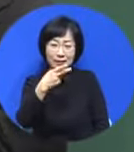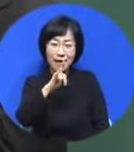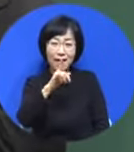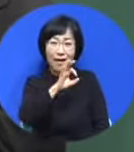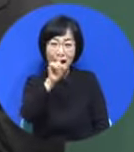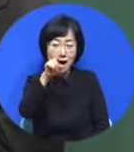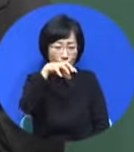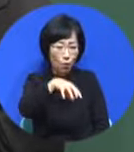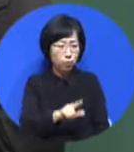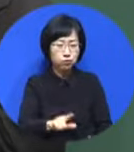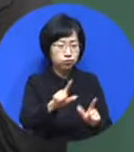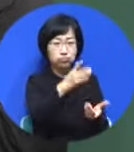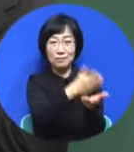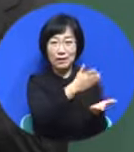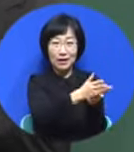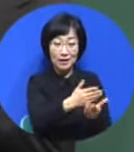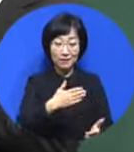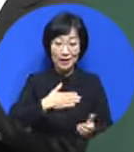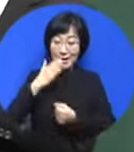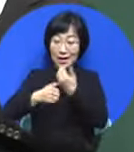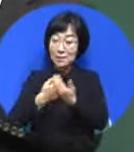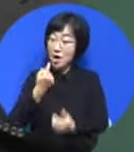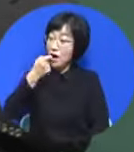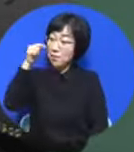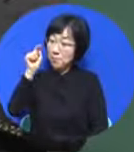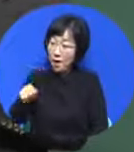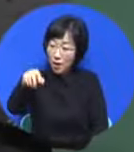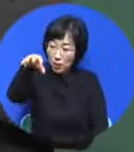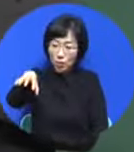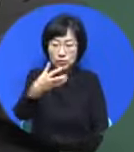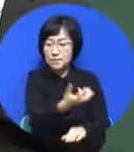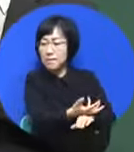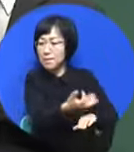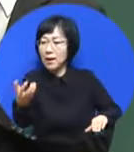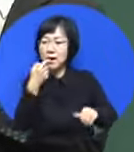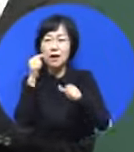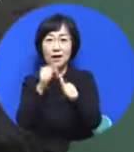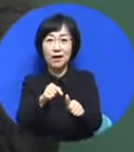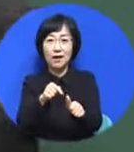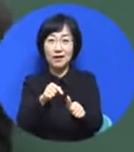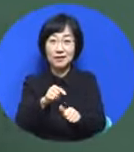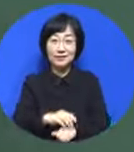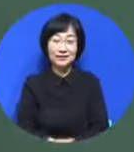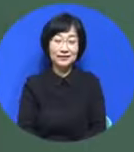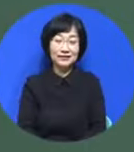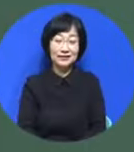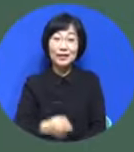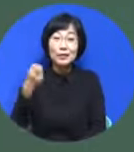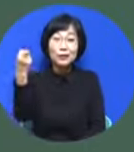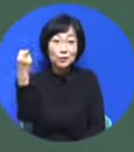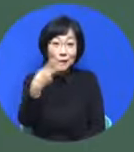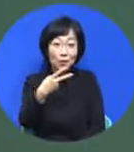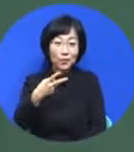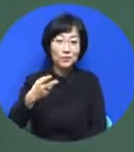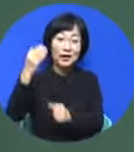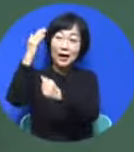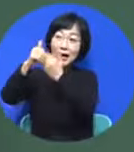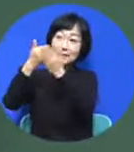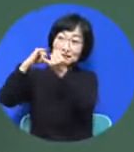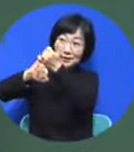가라. Don't remain in the Tower of Babel. Don't remain in Chaldea of Ur. But go to the land I will show you. 그리고 또 약속하셨습니다. And then God